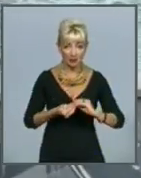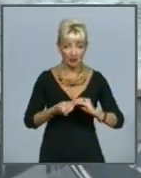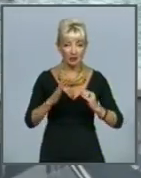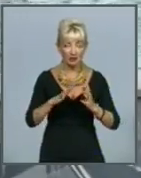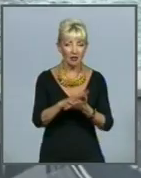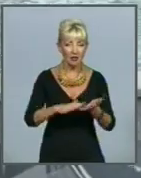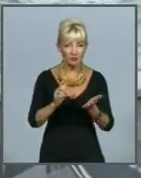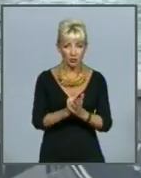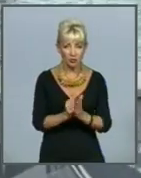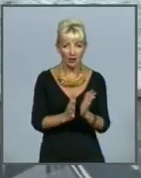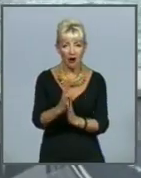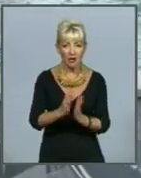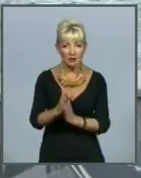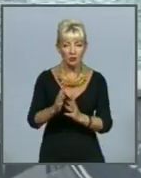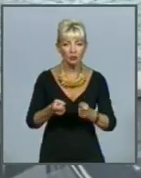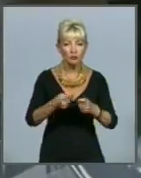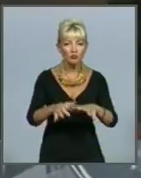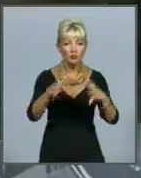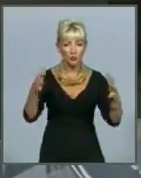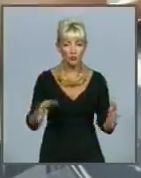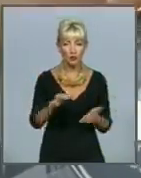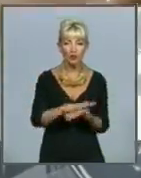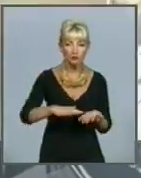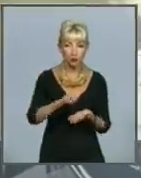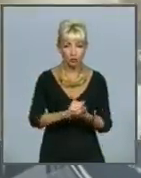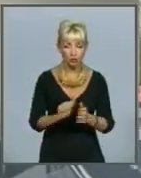та пошкоджене обладнання в фонтанах.